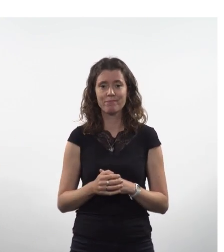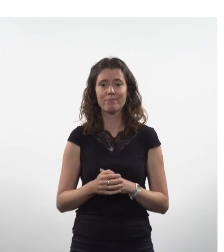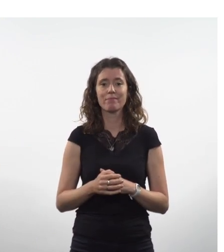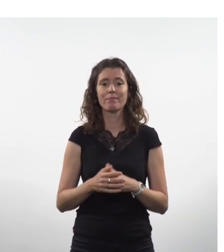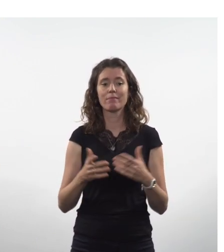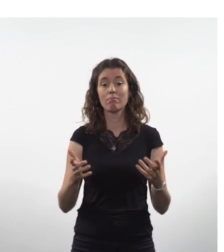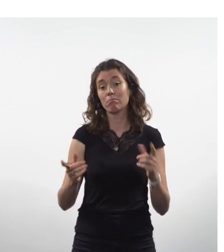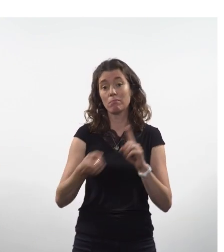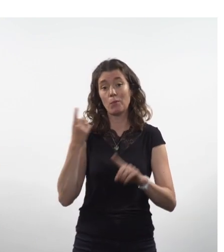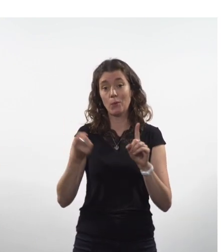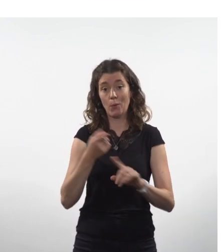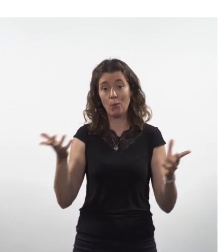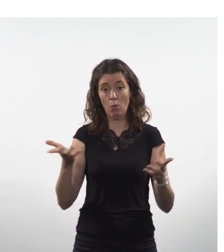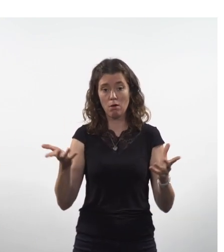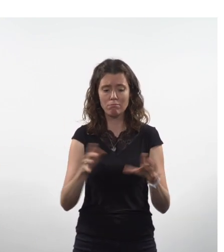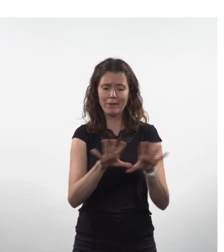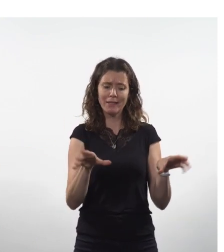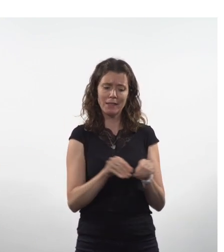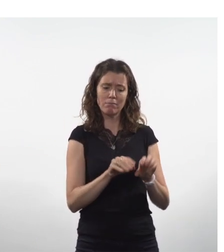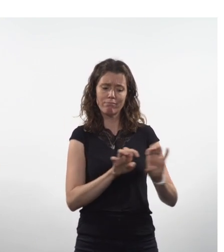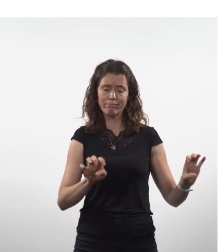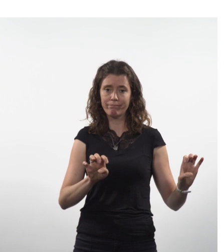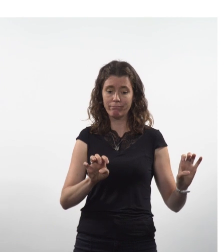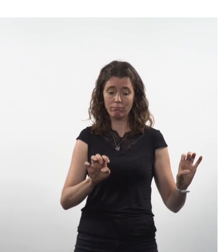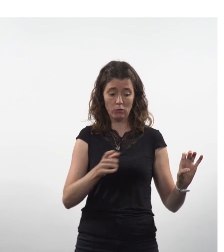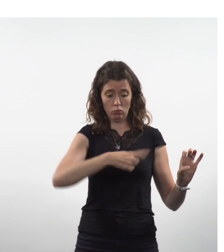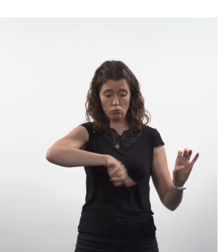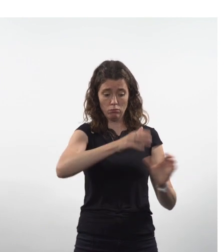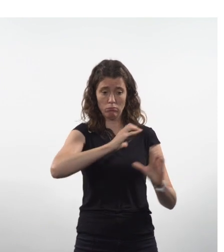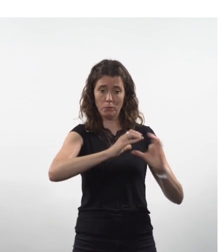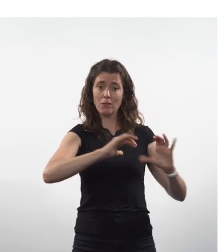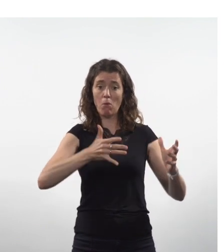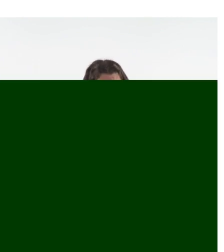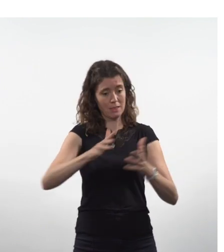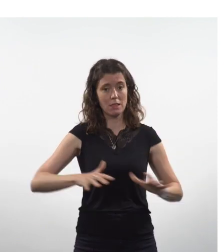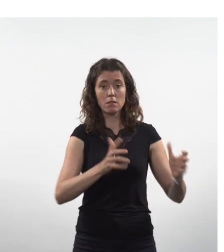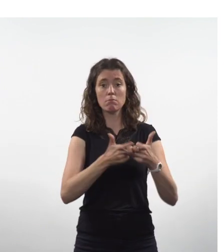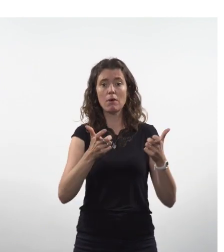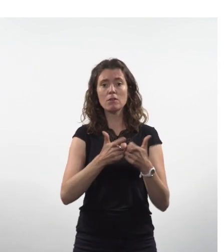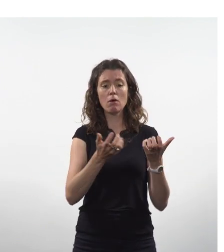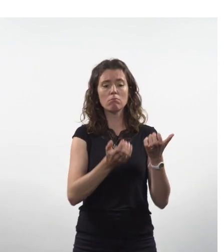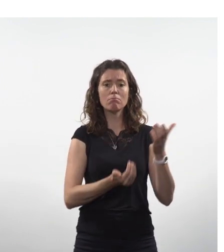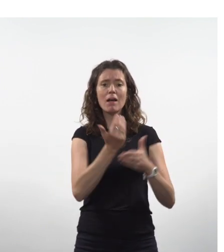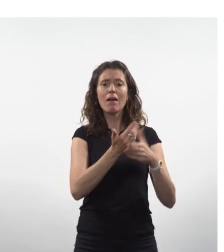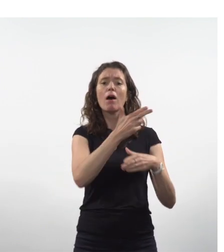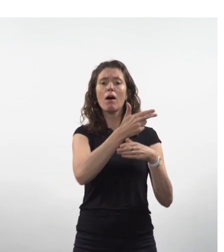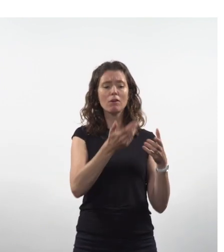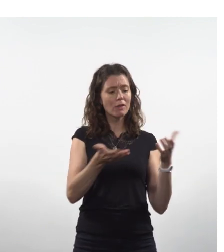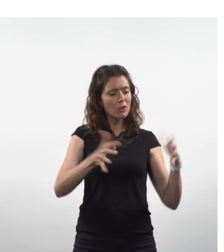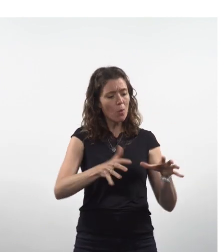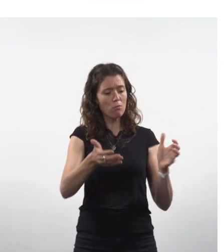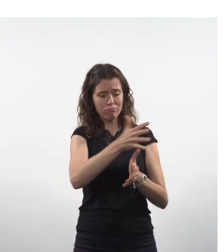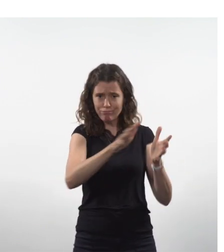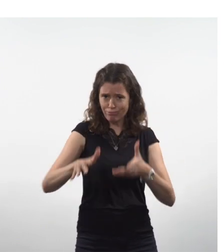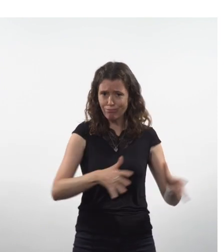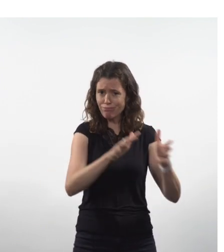et ce qui est important, c'est que dans les équipes, la langue de travail est la langue des signes. C'est-à-dire qu'on fait, par exemple, les staffs médicaux dans les unités d'accueil et de soins pour les sourds se font